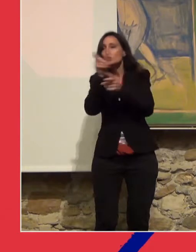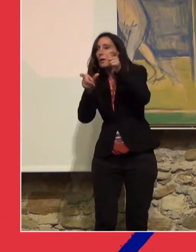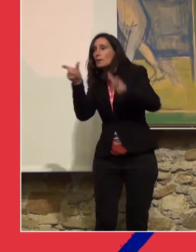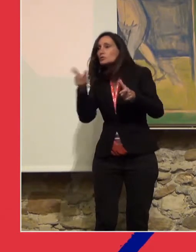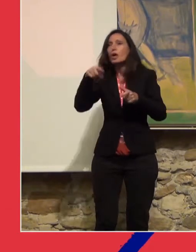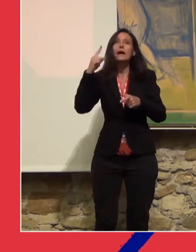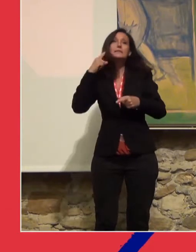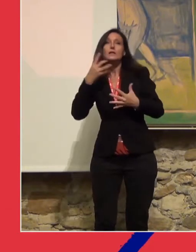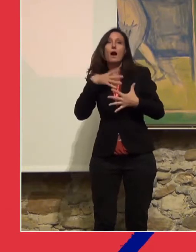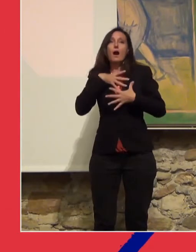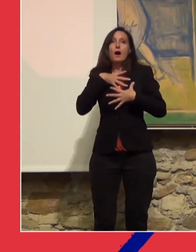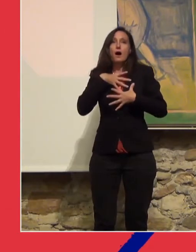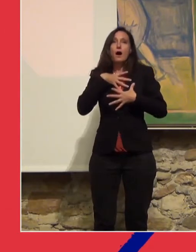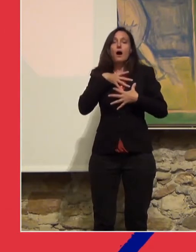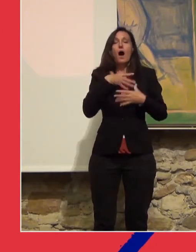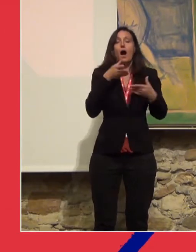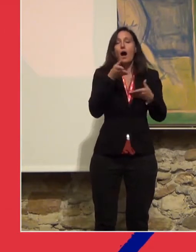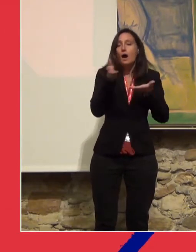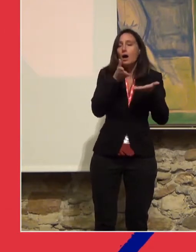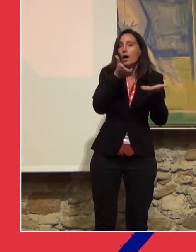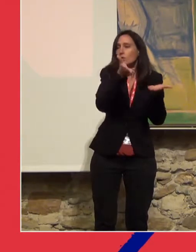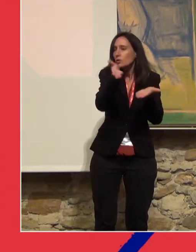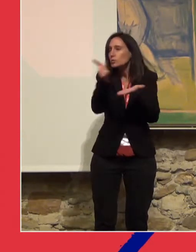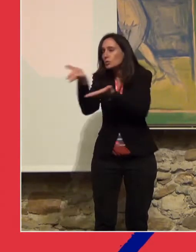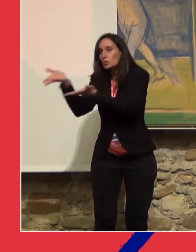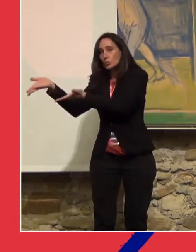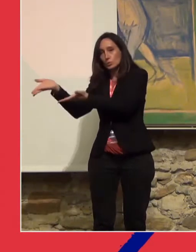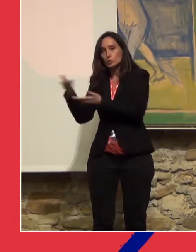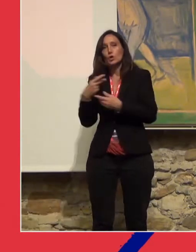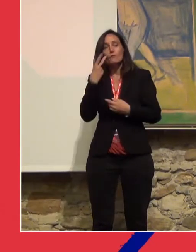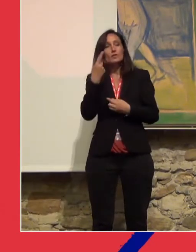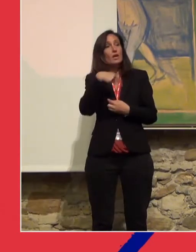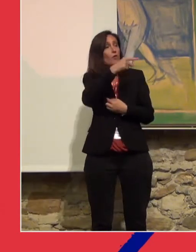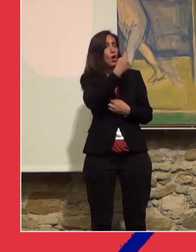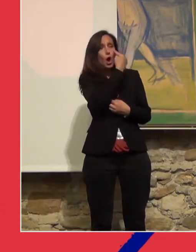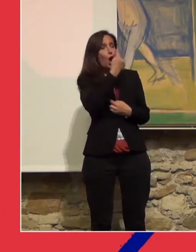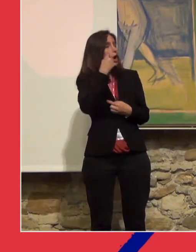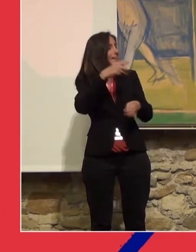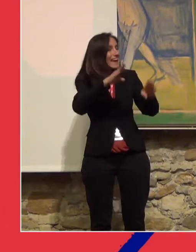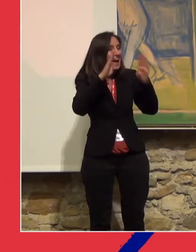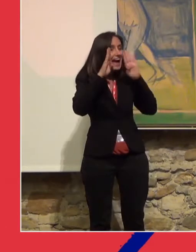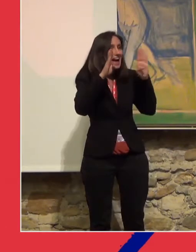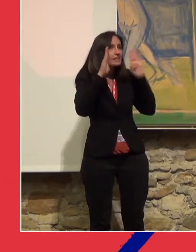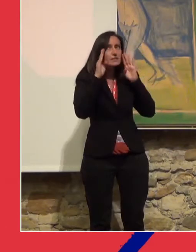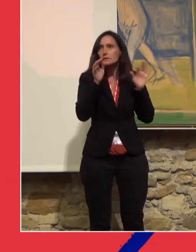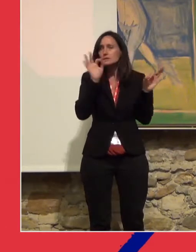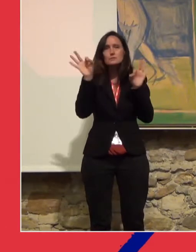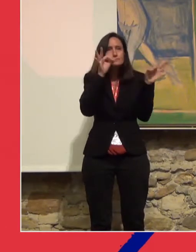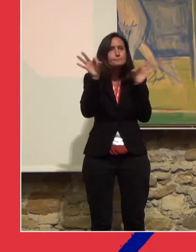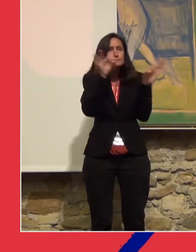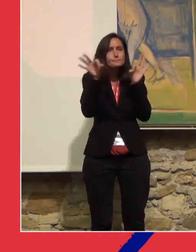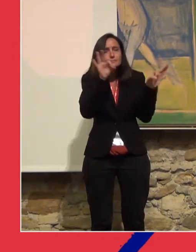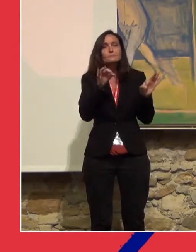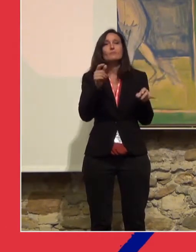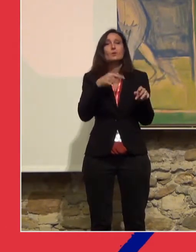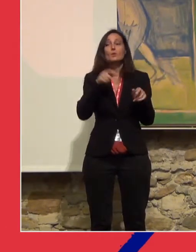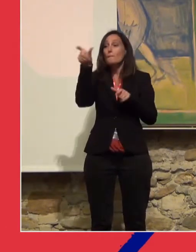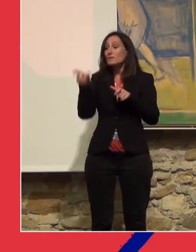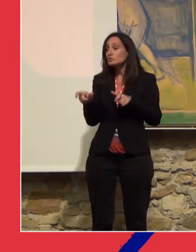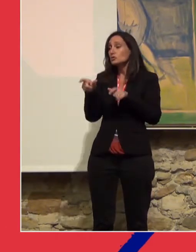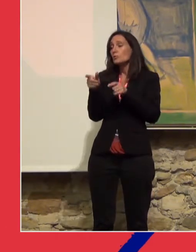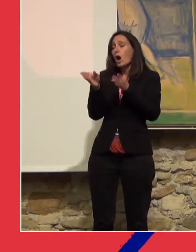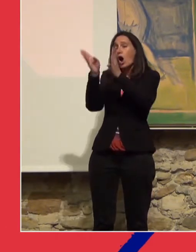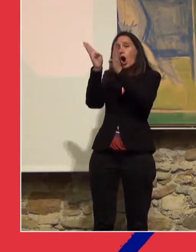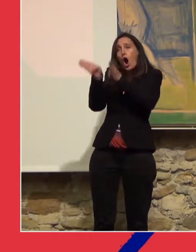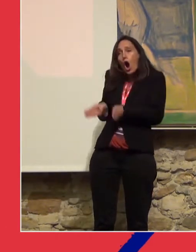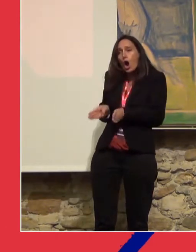Vedevo lo sguardo attento di chi curava, il cuore di chi assisteva ai corpi spossati, mentre la morte era lì,